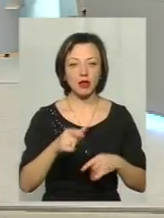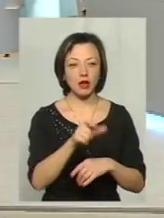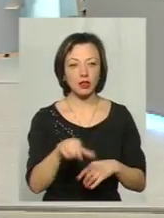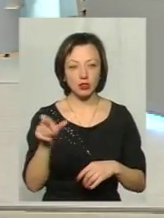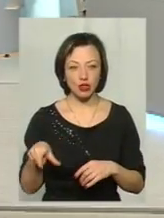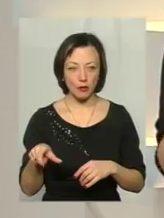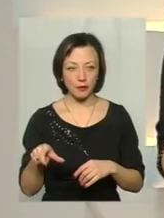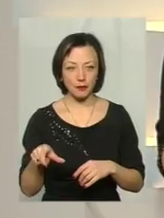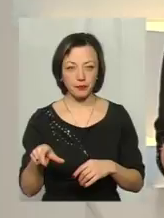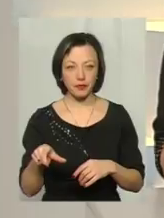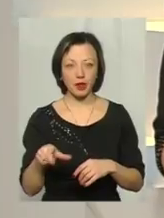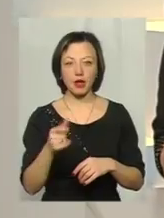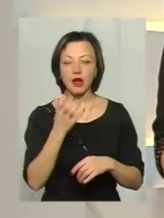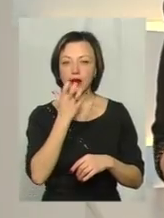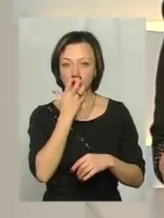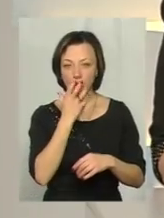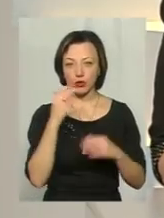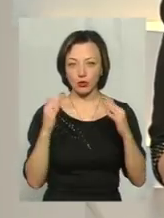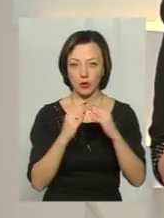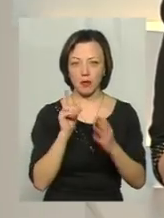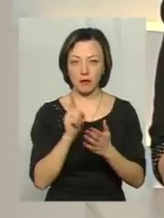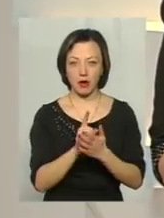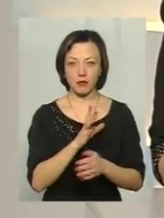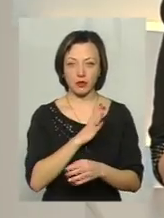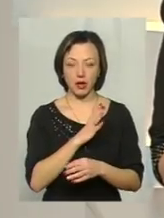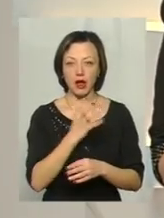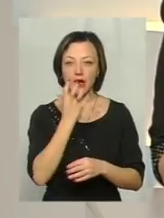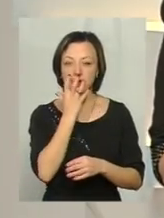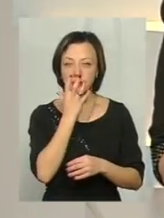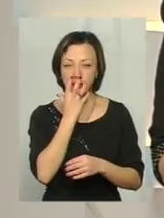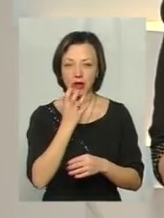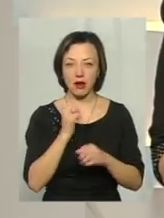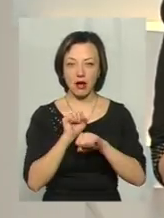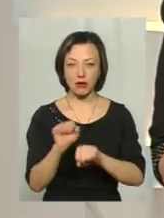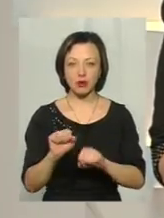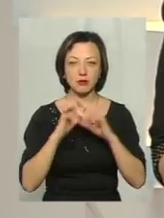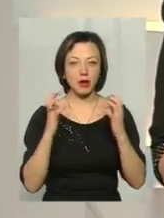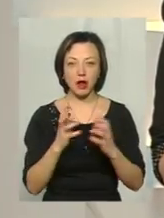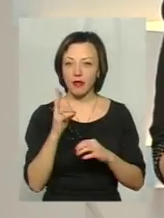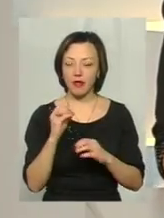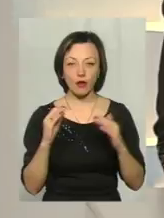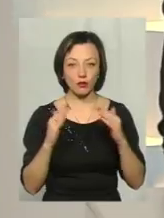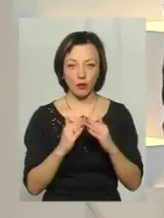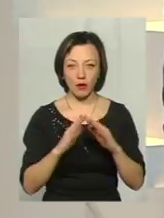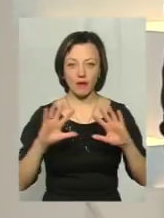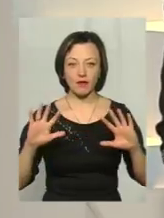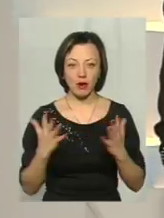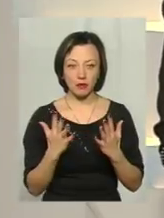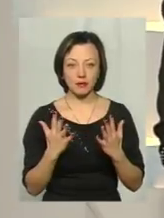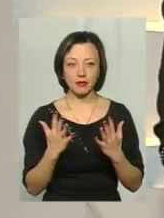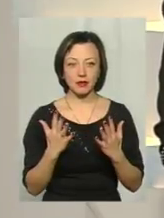Тобто респіратор вдома має бути. Значить, респіратор зберігається не вдома. Значить,